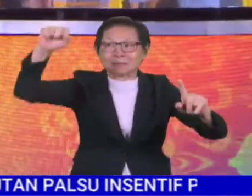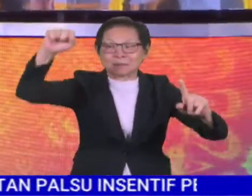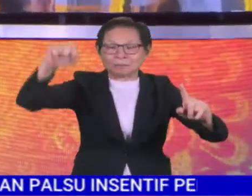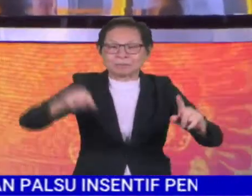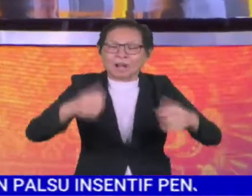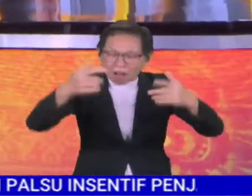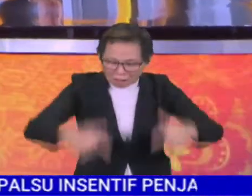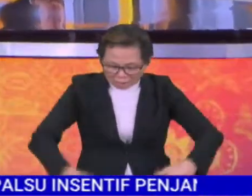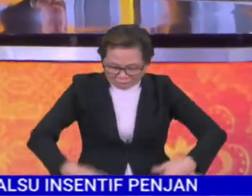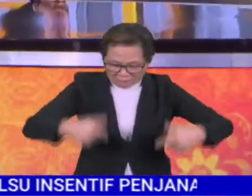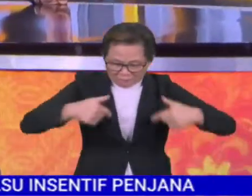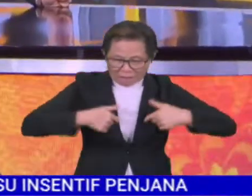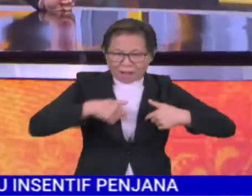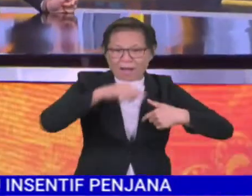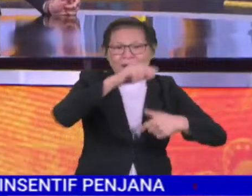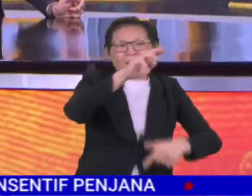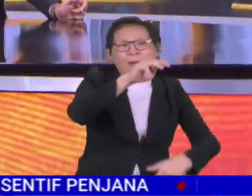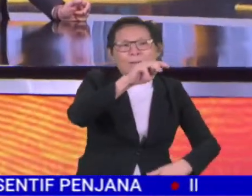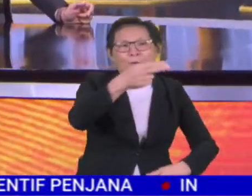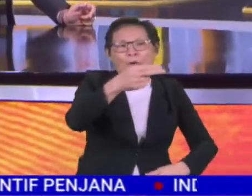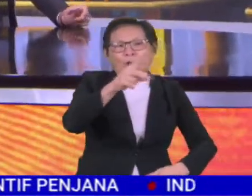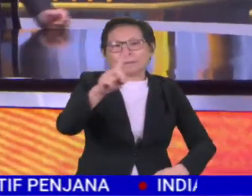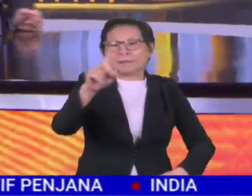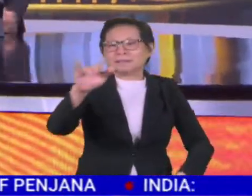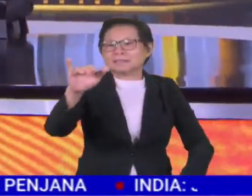bawah Bayu langsung bersama Muhammadiyah